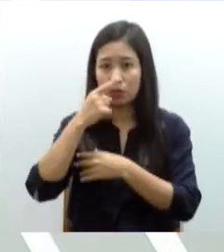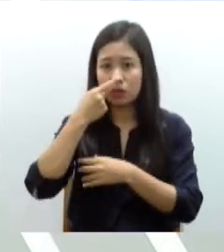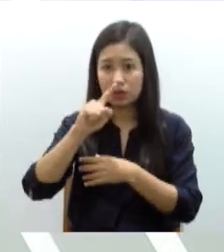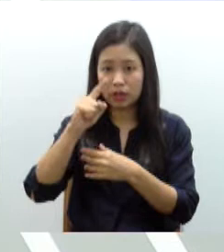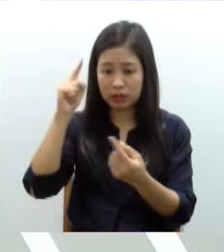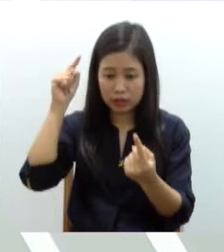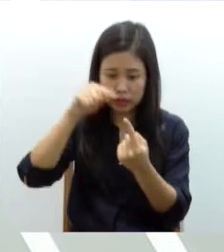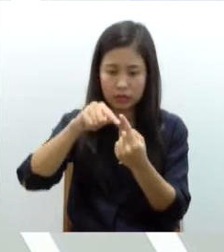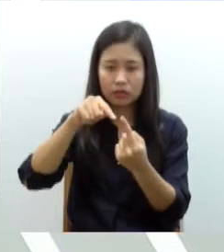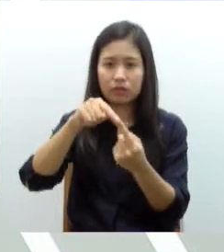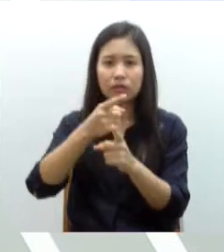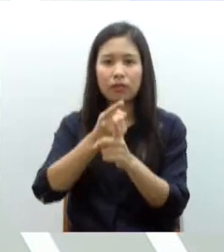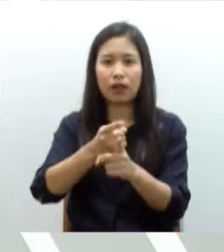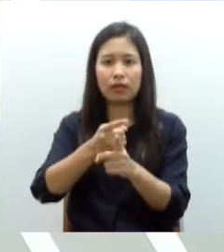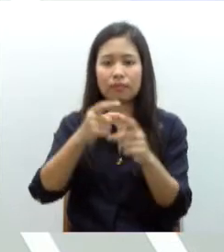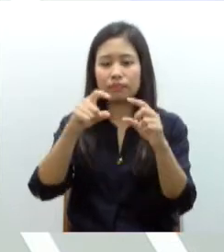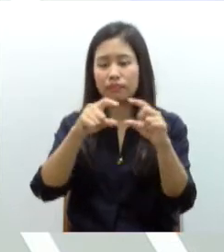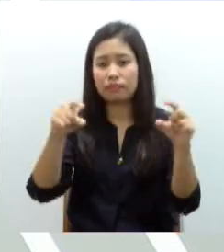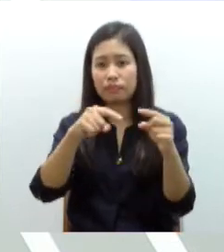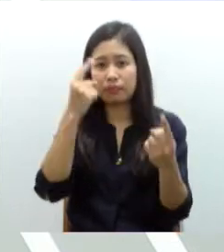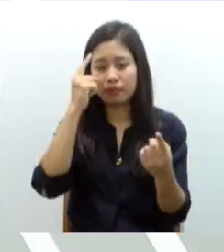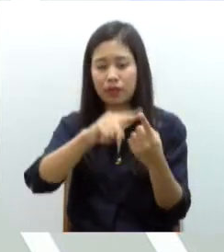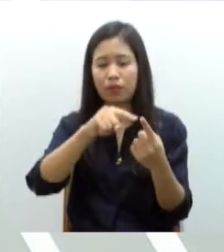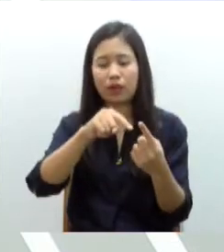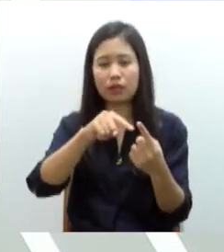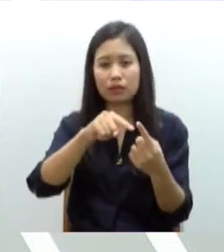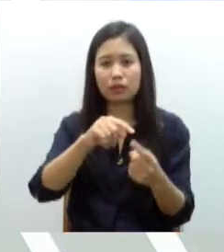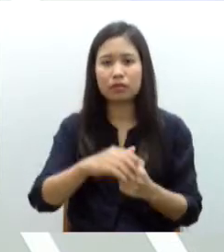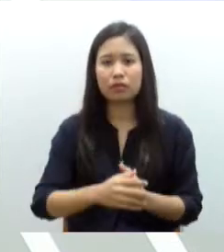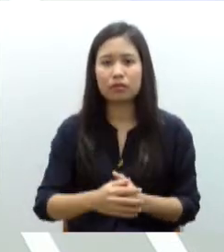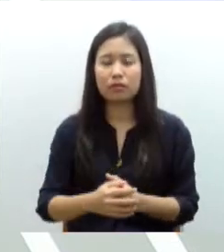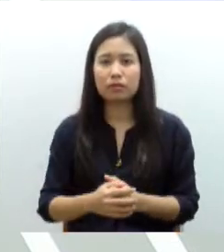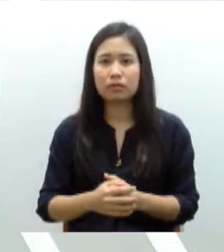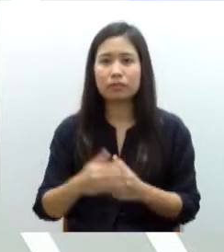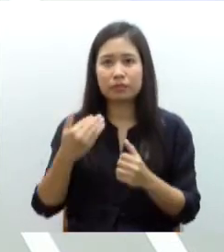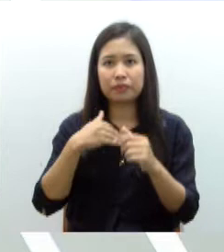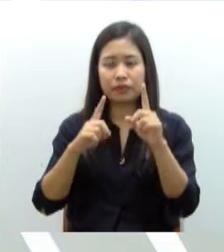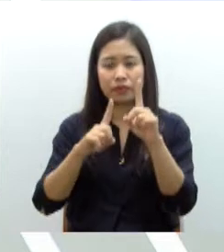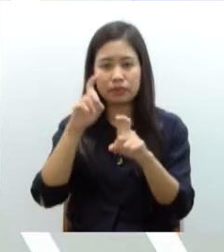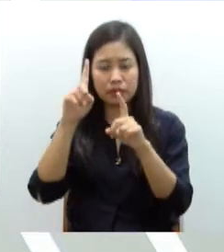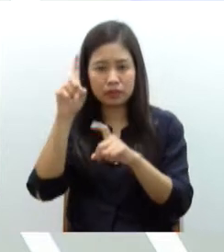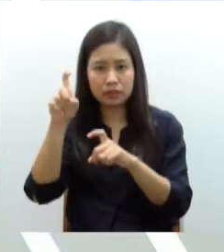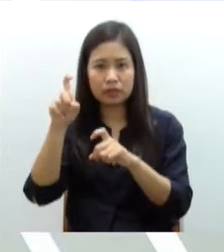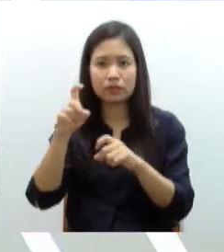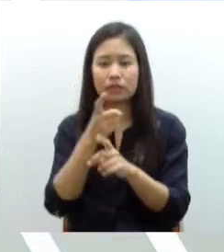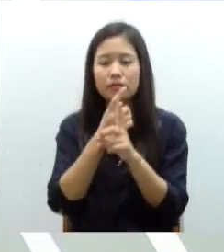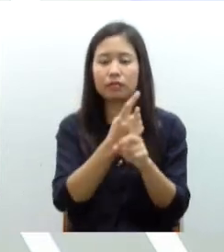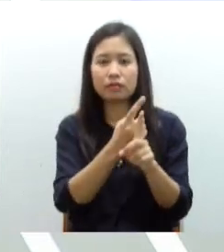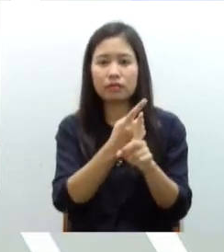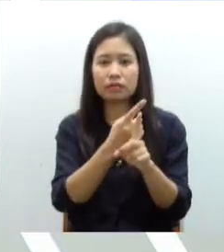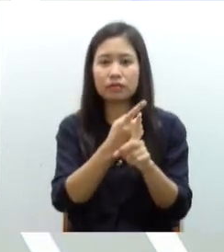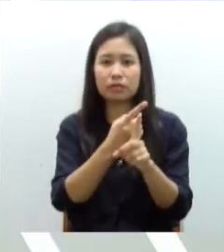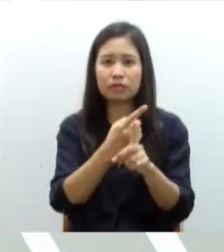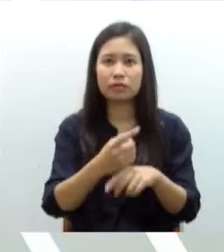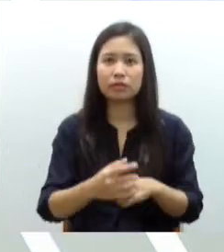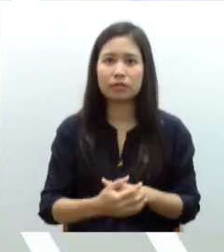ะครับถ้าเราดูนะครับในตัวชี้วัดในแผนแม่บทนะฮะว่าด้วยการ